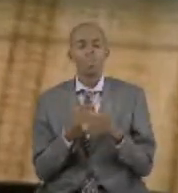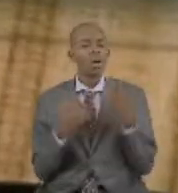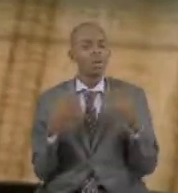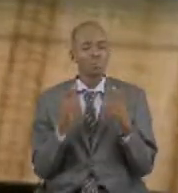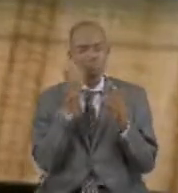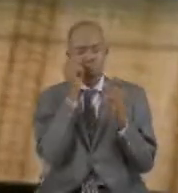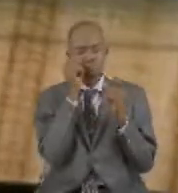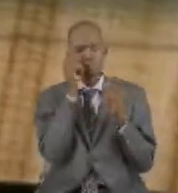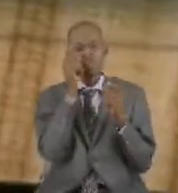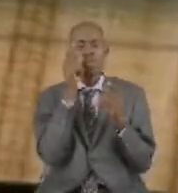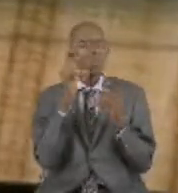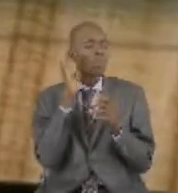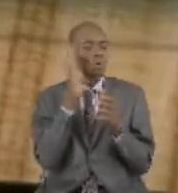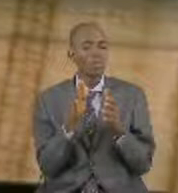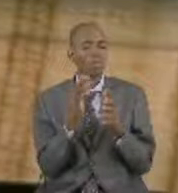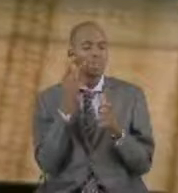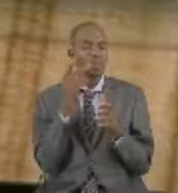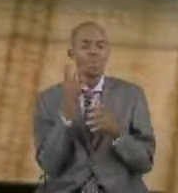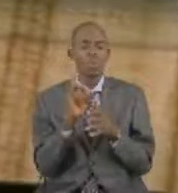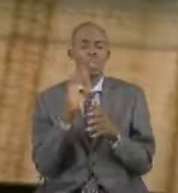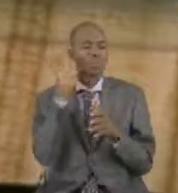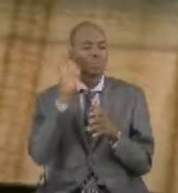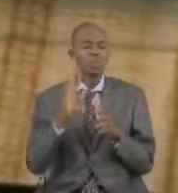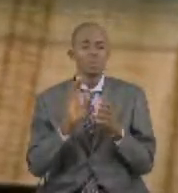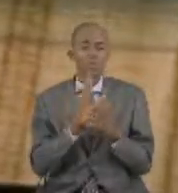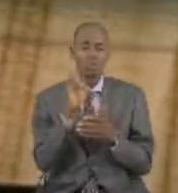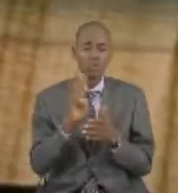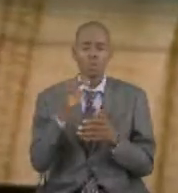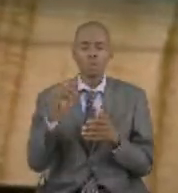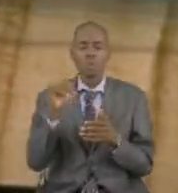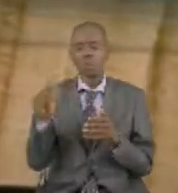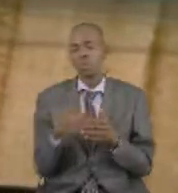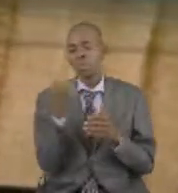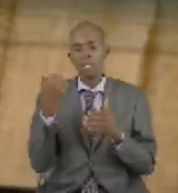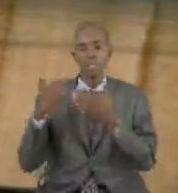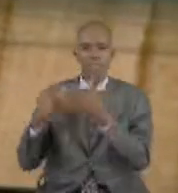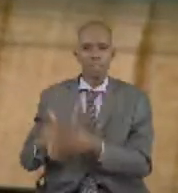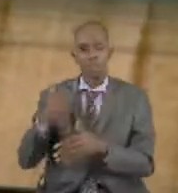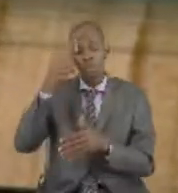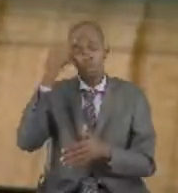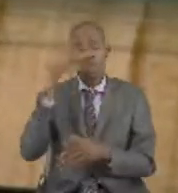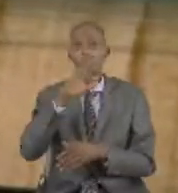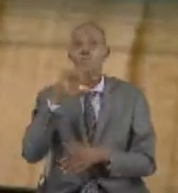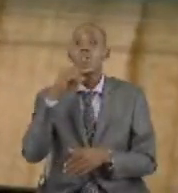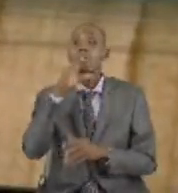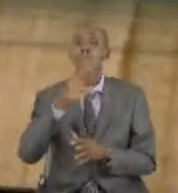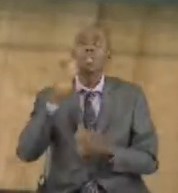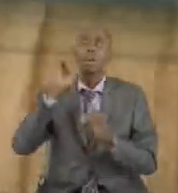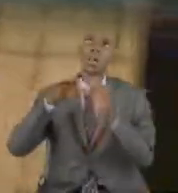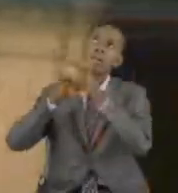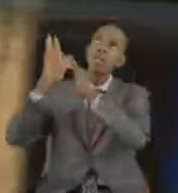imaginez la fin de leur vie dans l'éternité. Et c'est de leur côté, parce que aucun menteur n'ira au